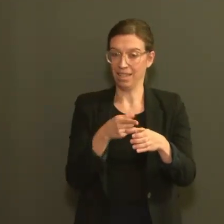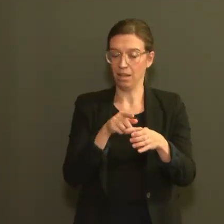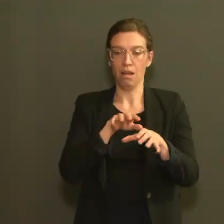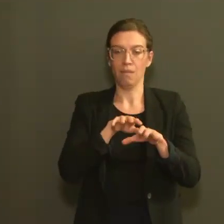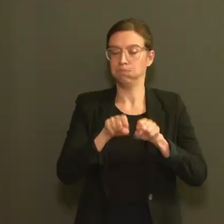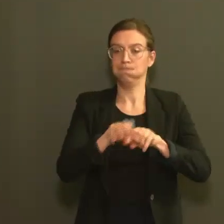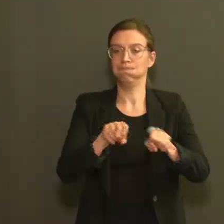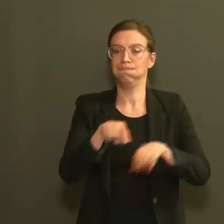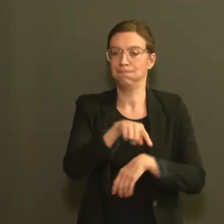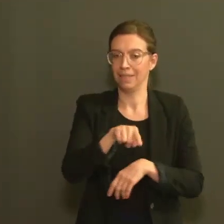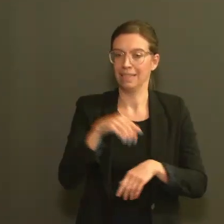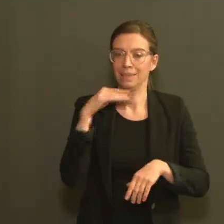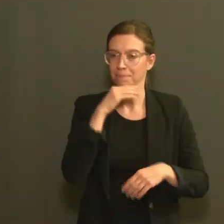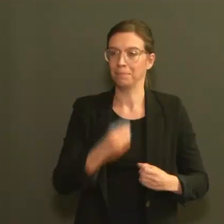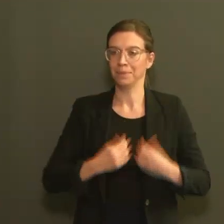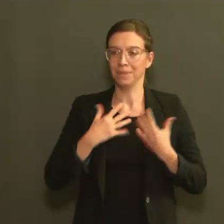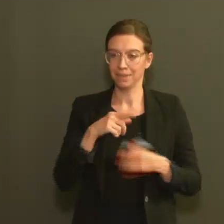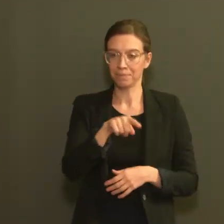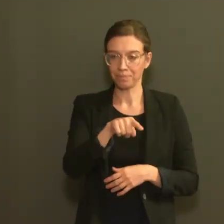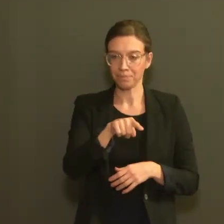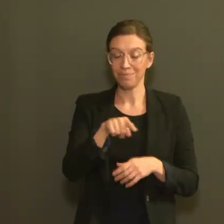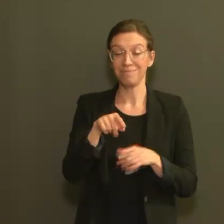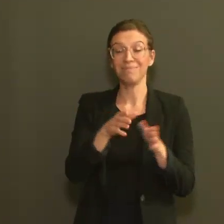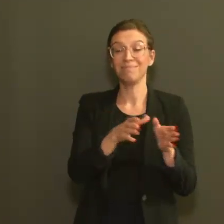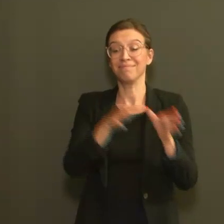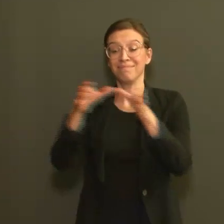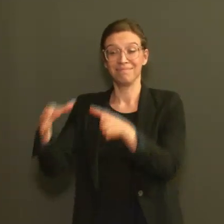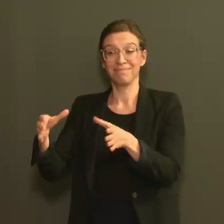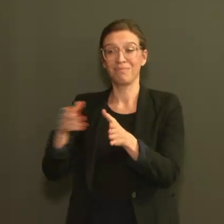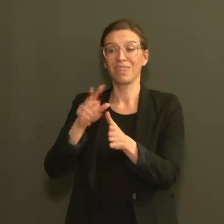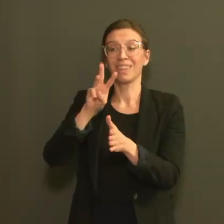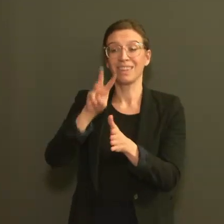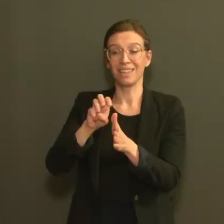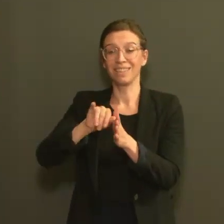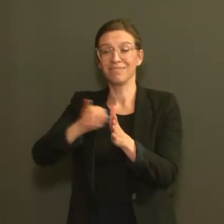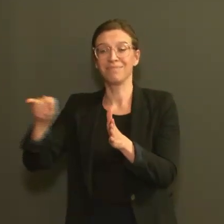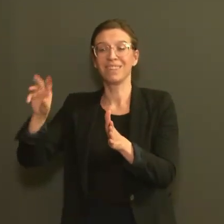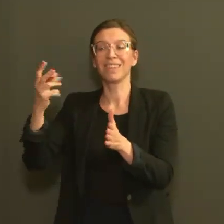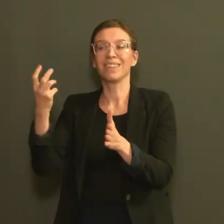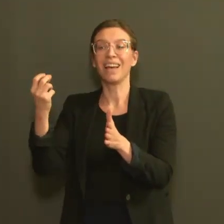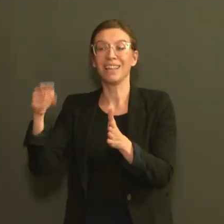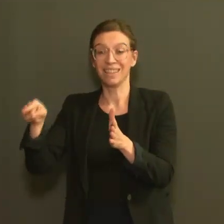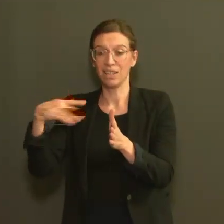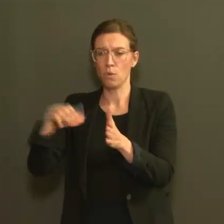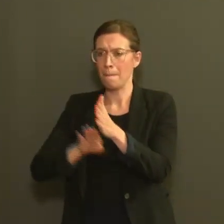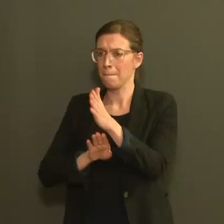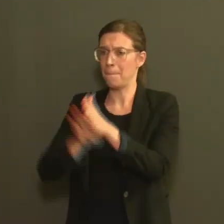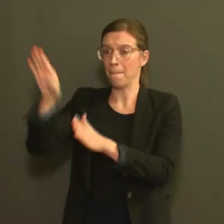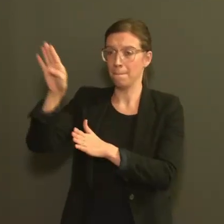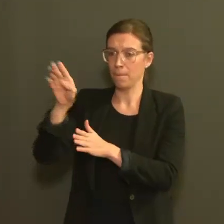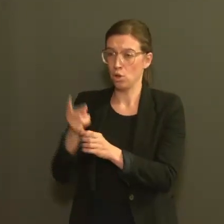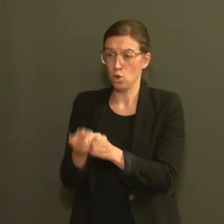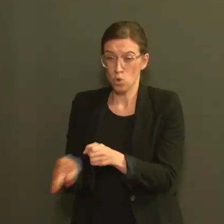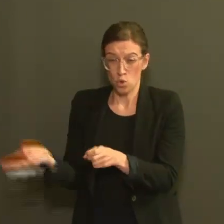versnelt. Bij de 30 tot 80-jarigen zien we ruim een verdubbeling van de besmettingen.